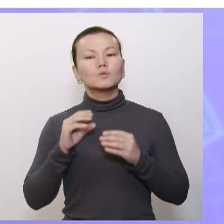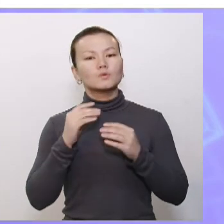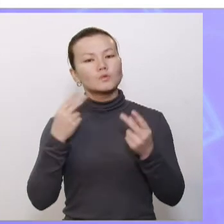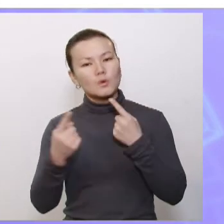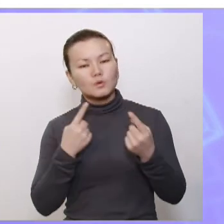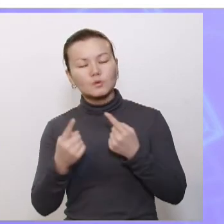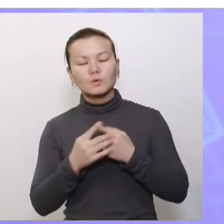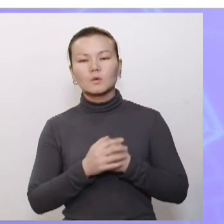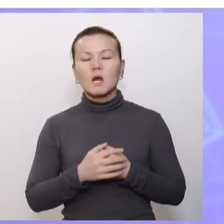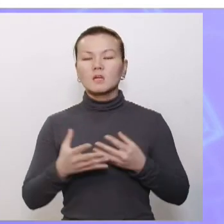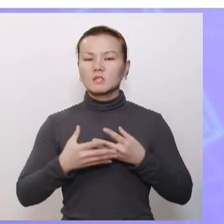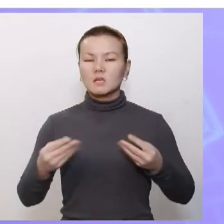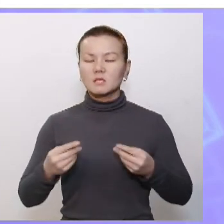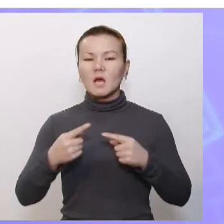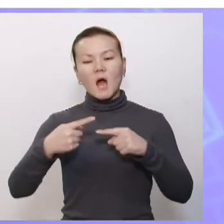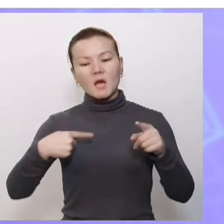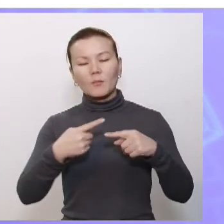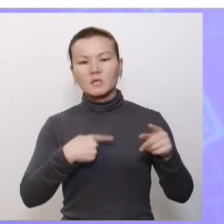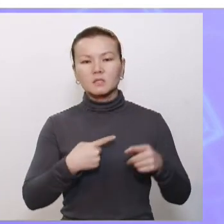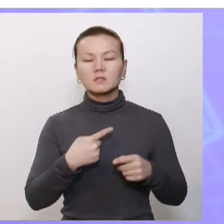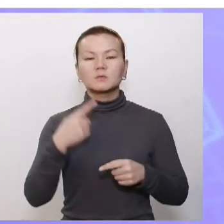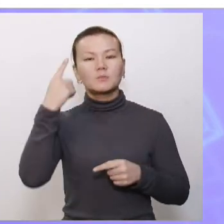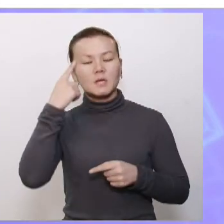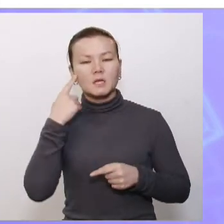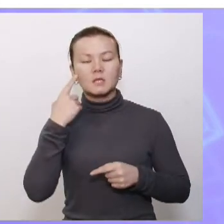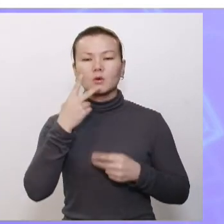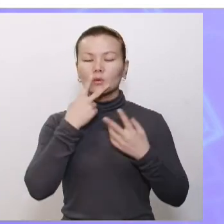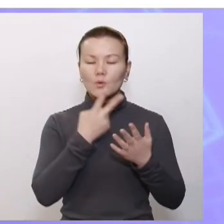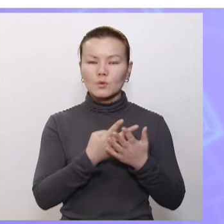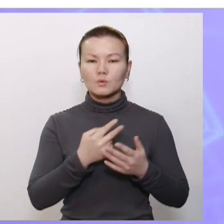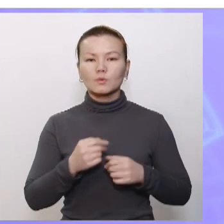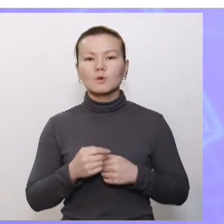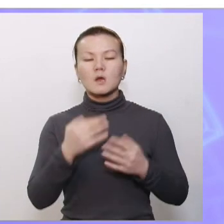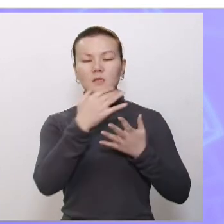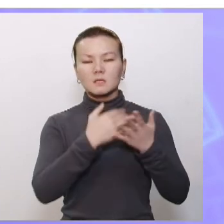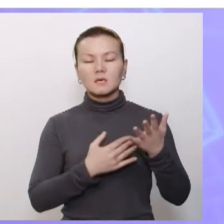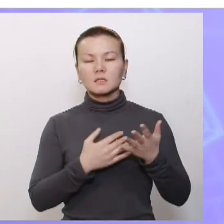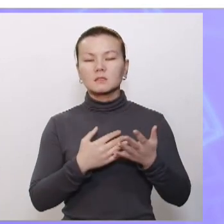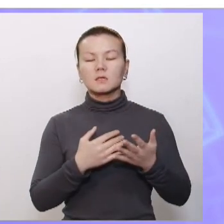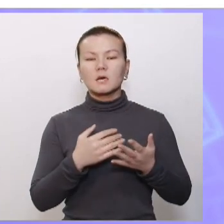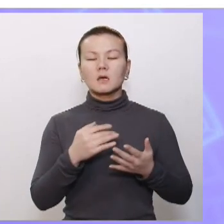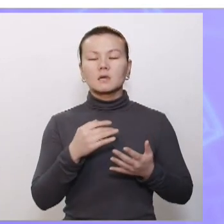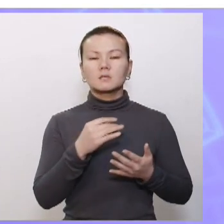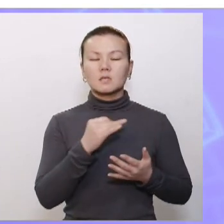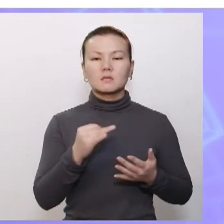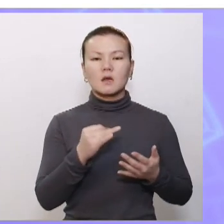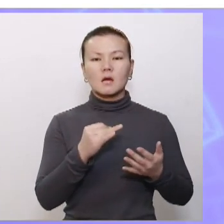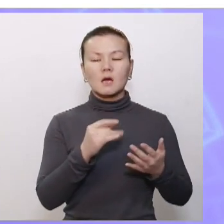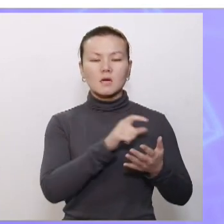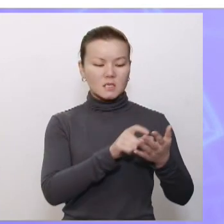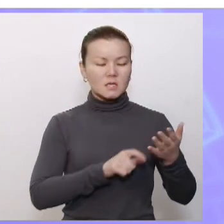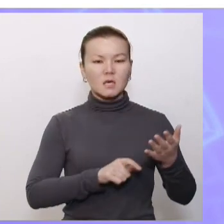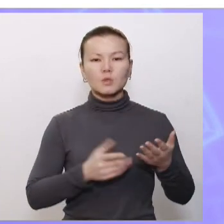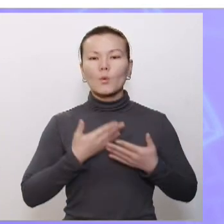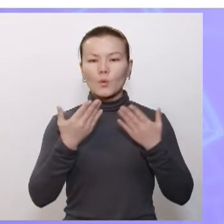Жаздын айырмачылыктарын билдик, көрдүк. Текст жана ыр окуп,